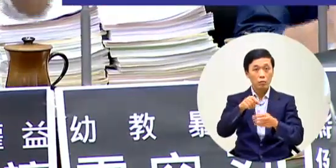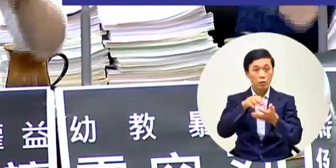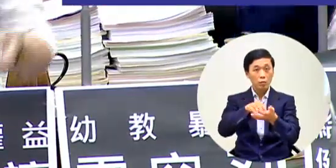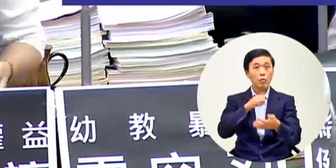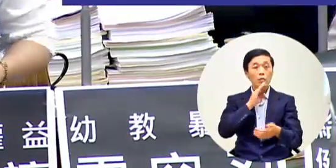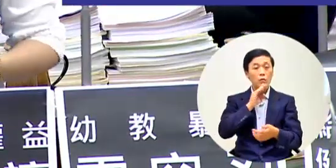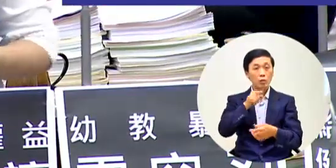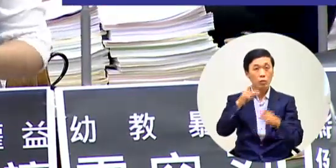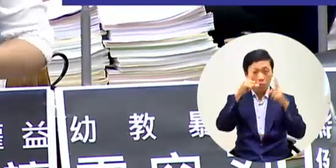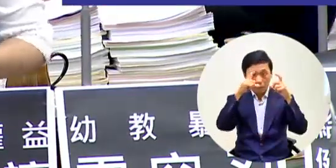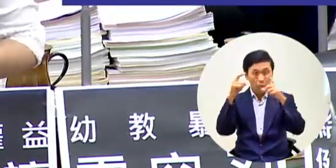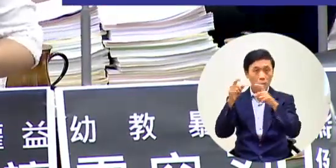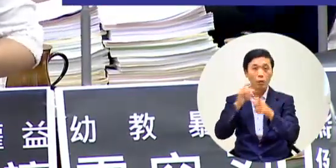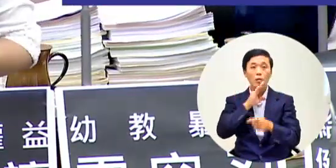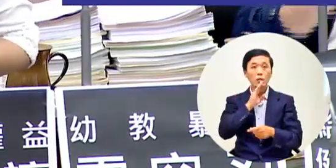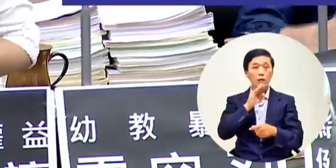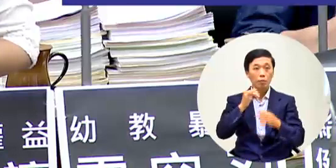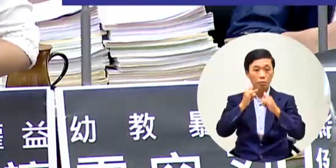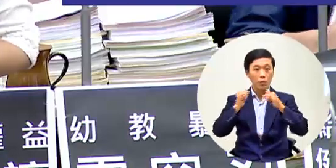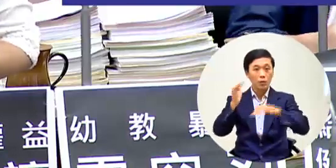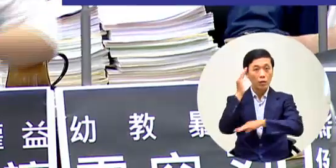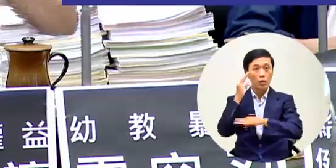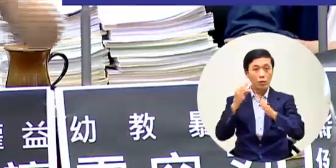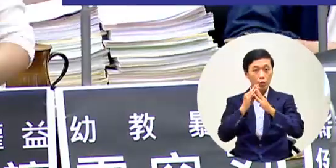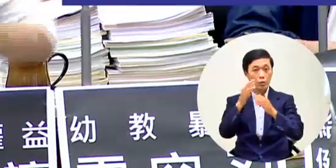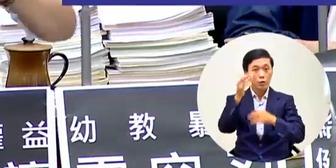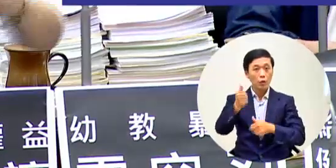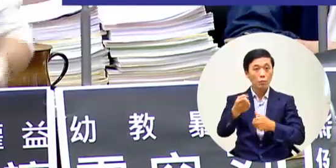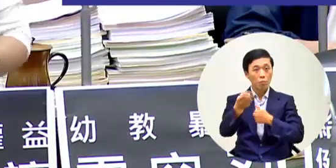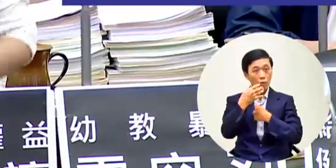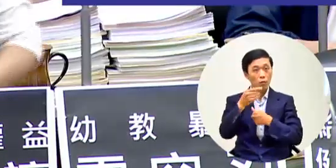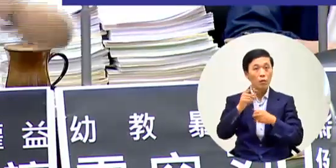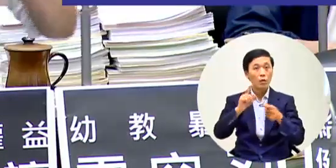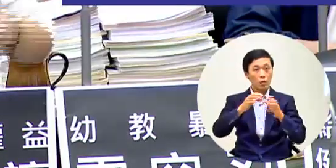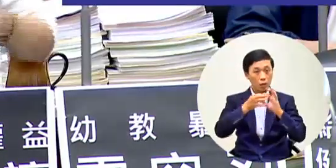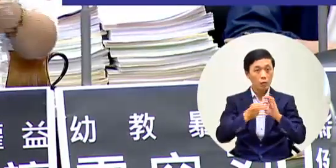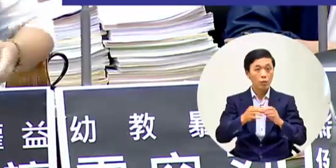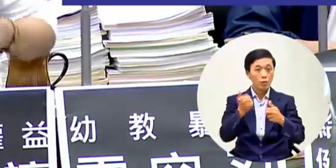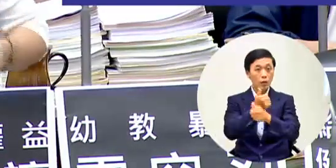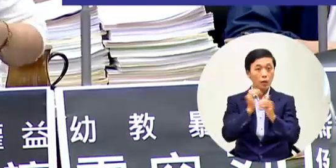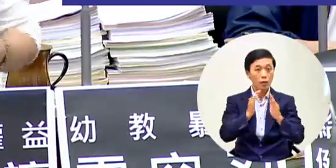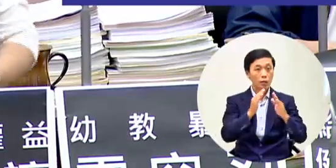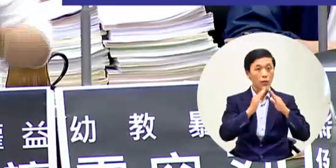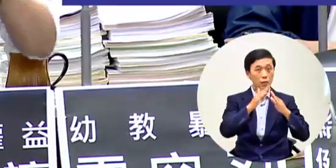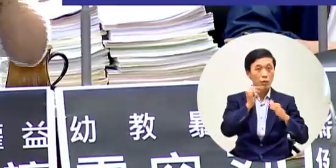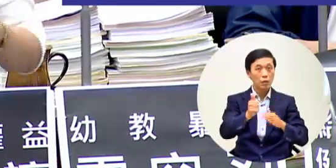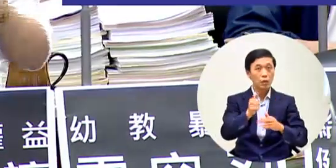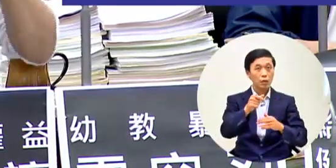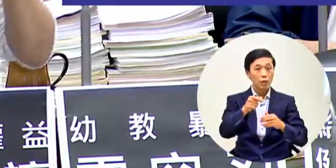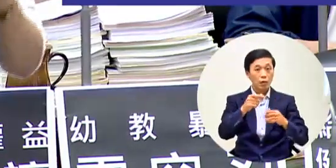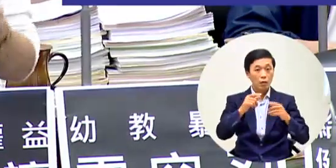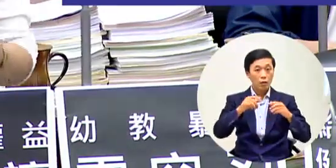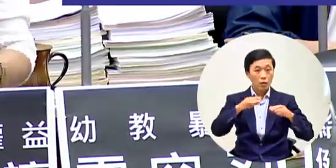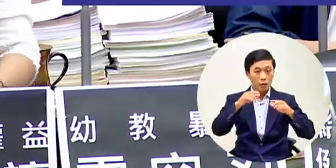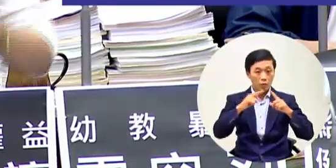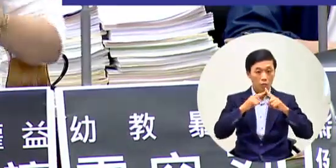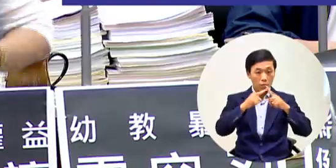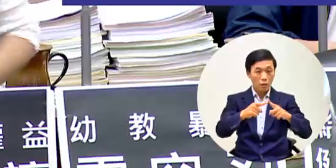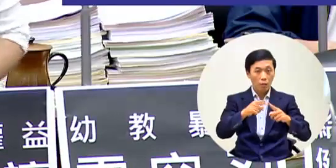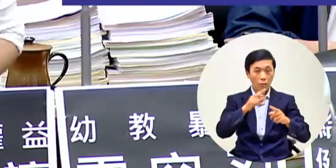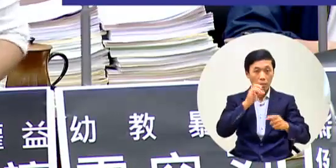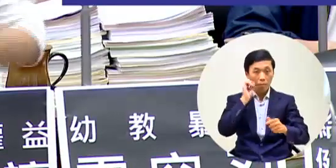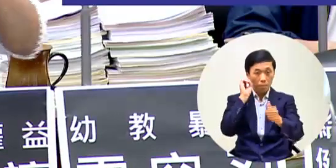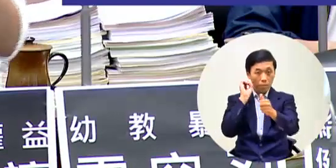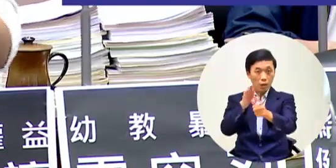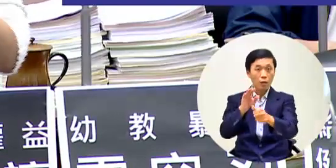片。结果我们的民政局呢，局长就告诉我说，因为代理市长当场才是之后